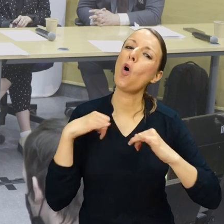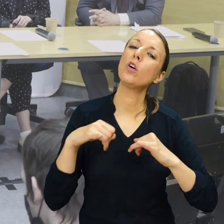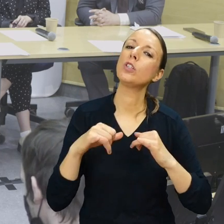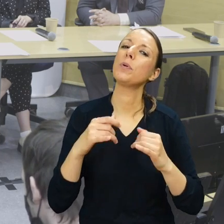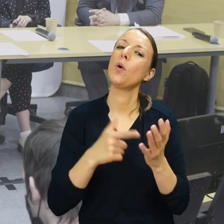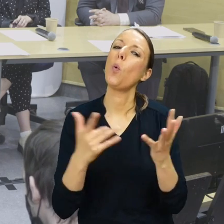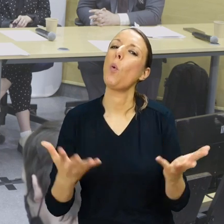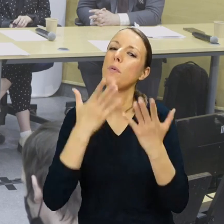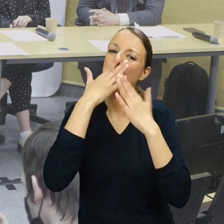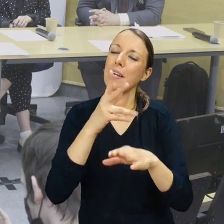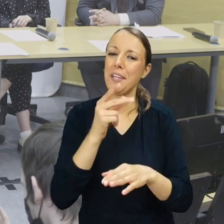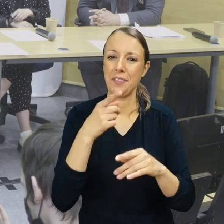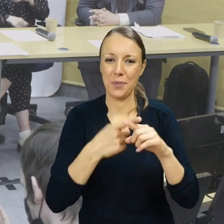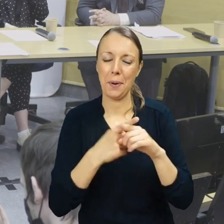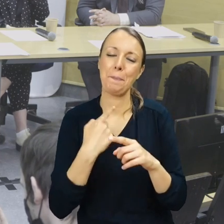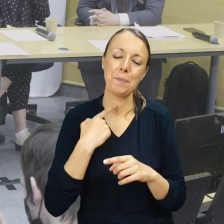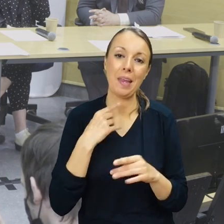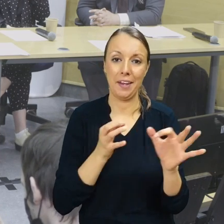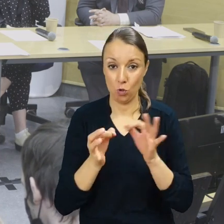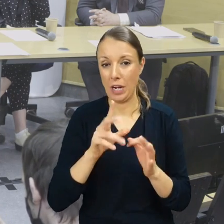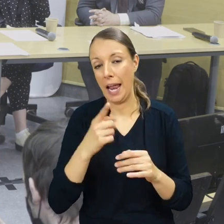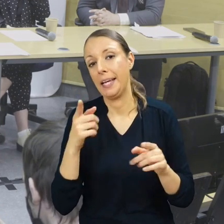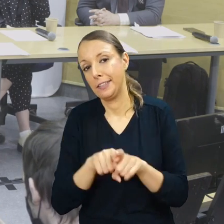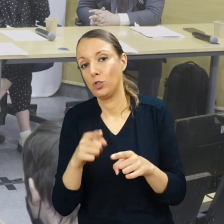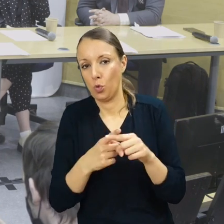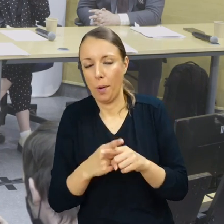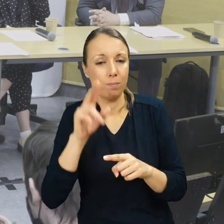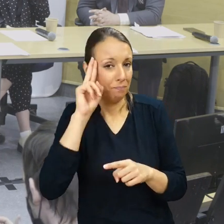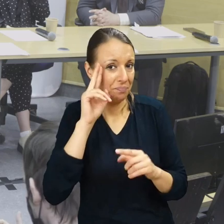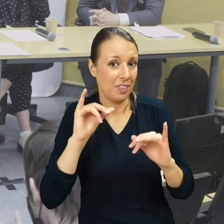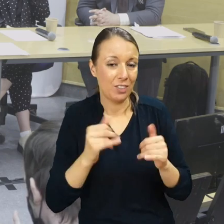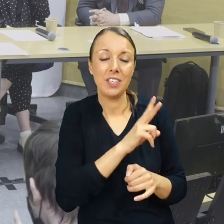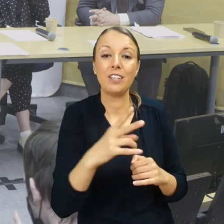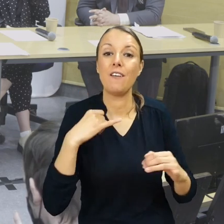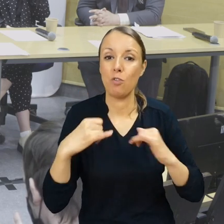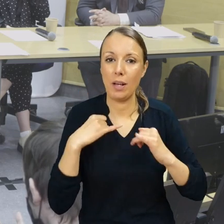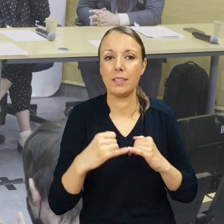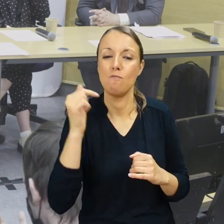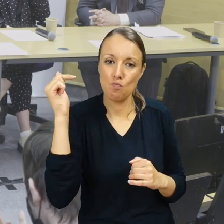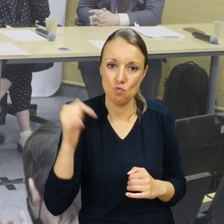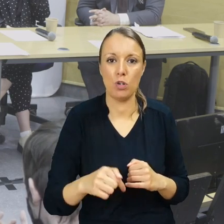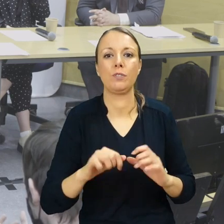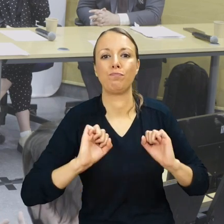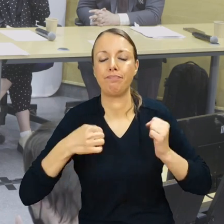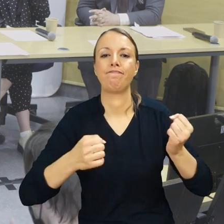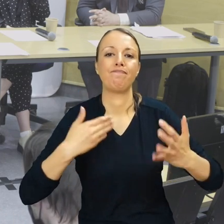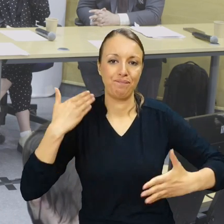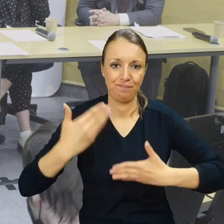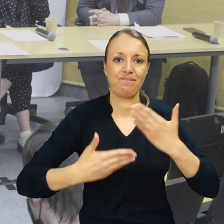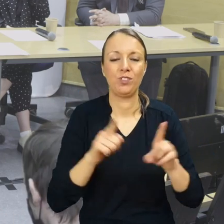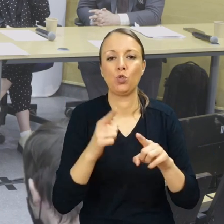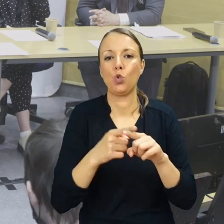Jest to pewien chichot historii, ale może też zrozumienie tego, że każda władza musi tworzyć mechanizmy samoograniczenia, żeby